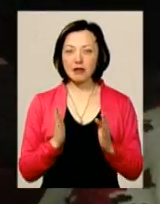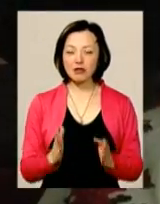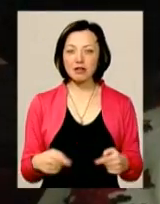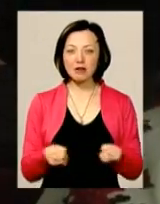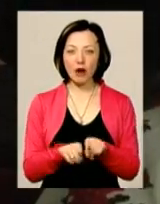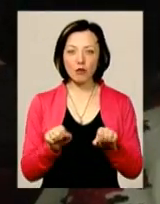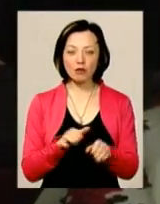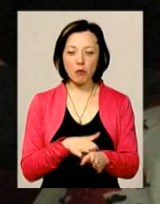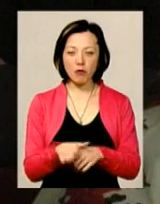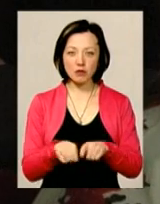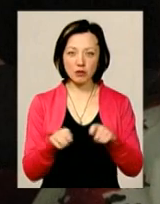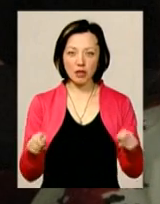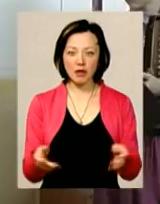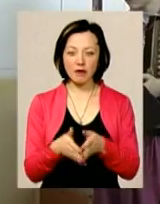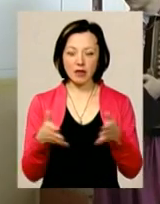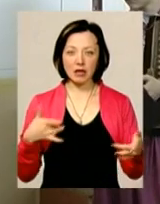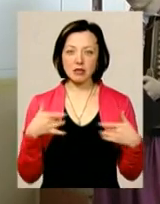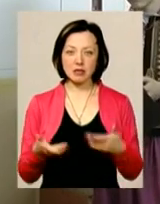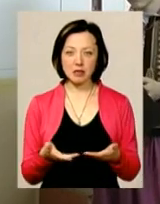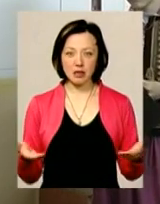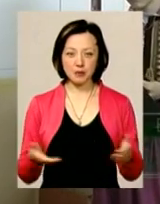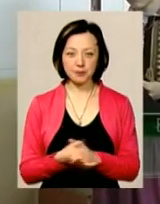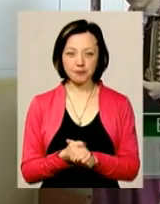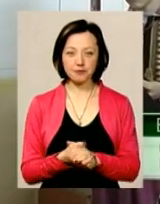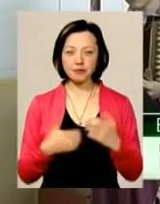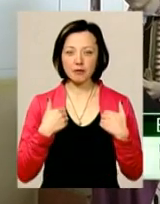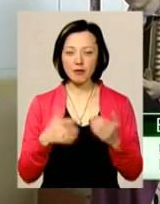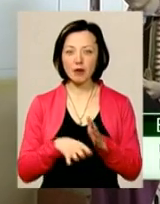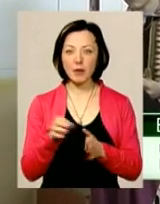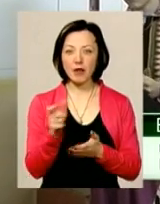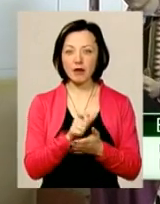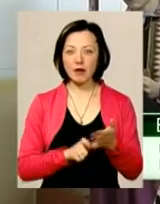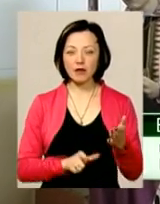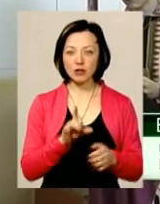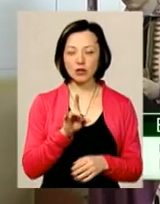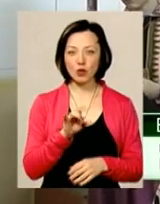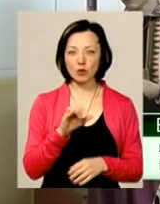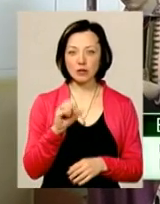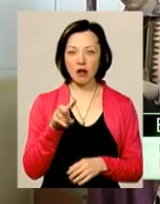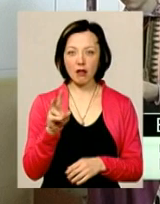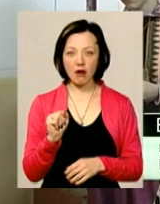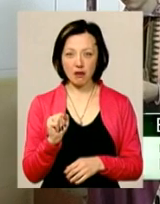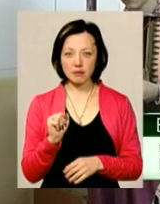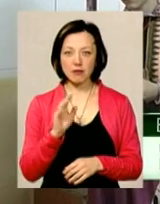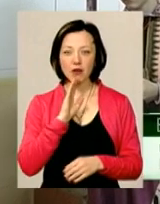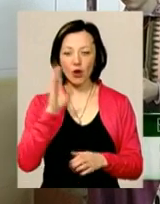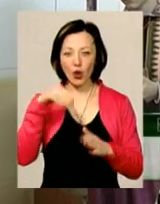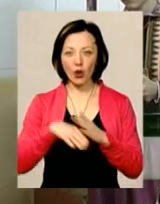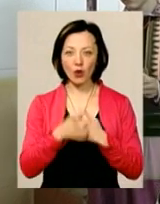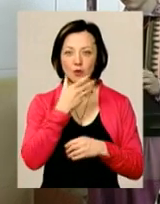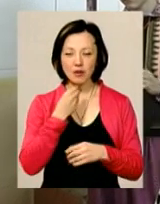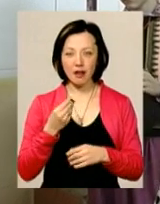можна повністю розкритися на великій сцені. Я обрала вірш «Русалка», тому що він мені дуже сильно подобається,